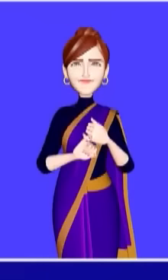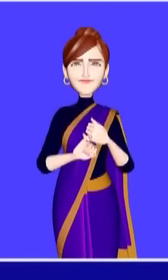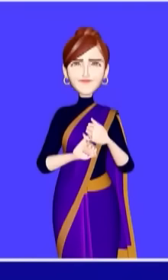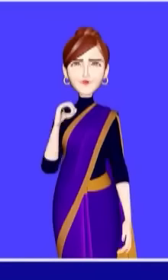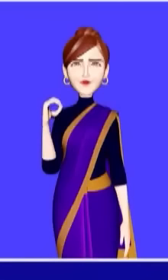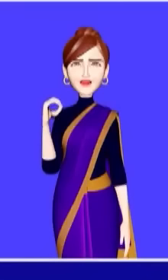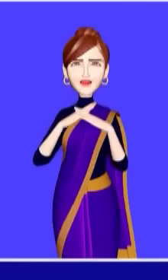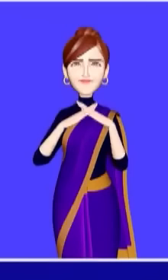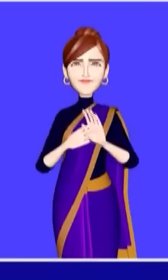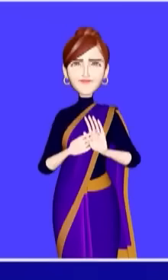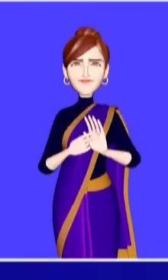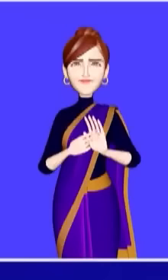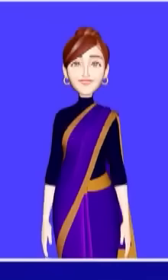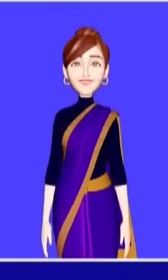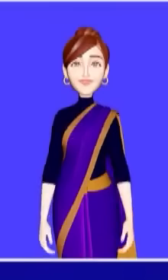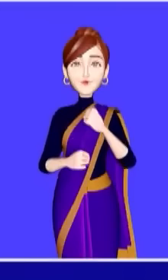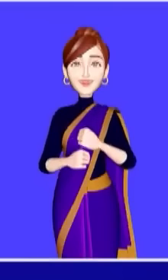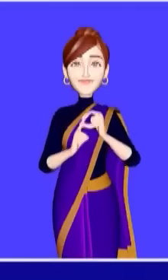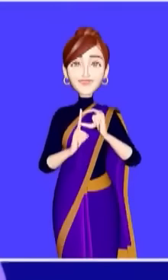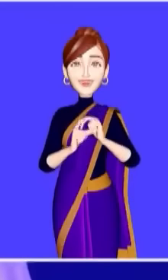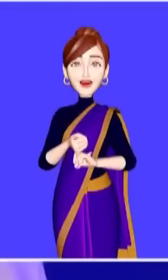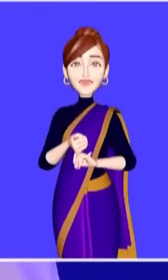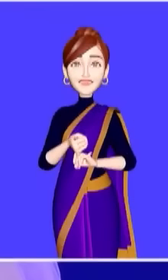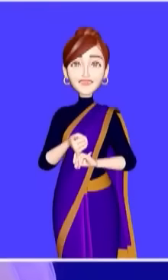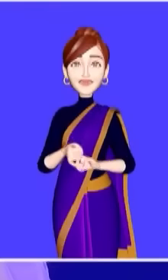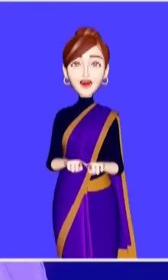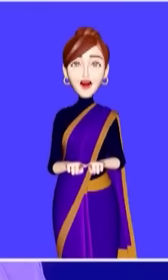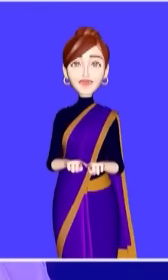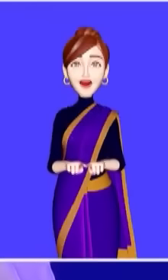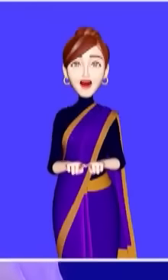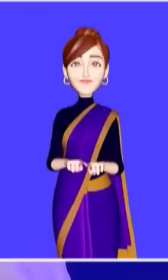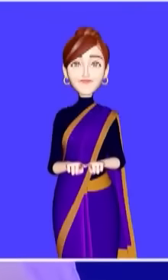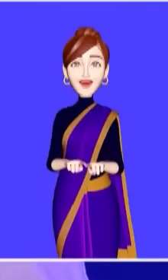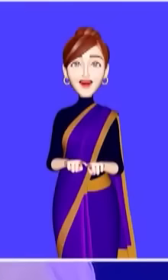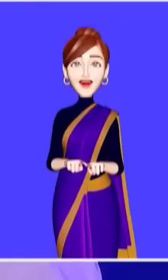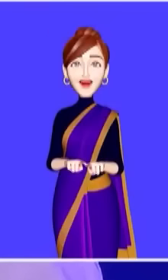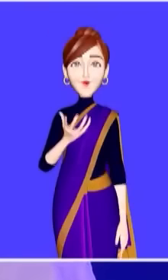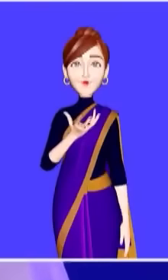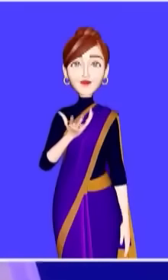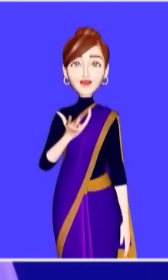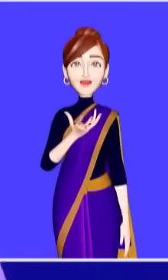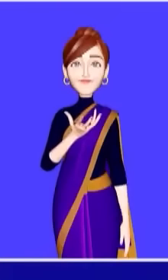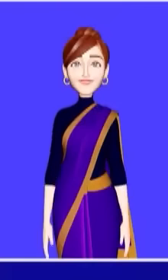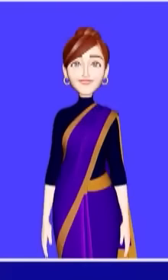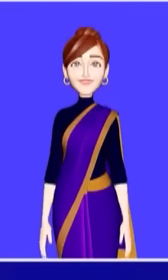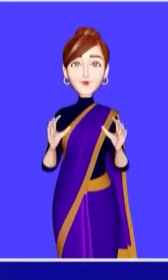रोबस्ट ओवरसाइट। एंड नेशनल सॉवरेनिटी,